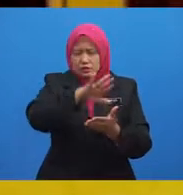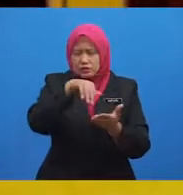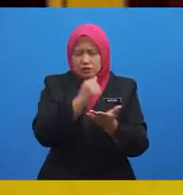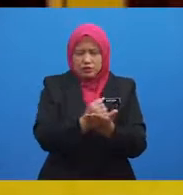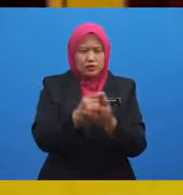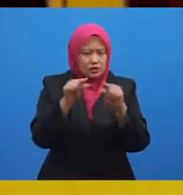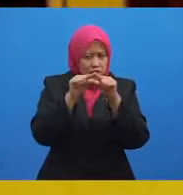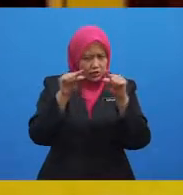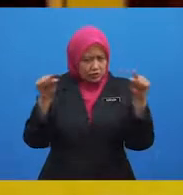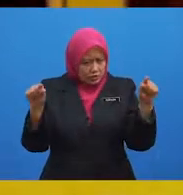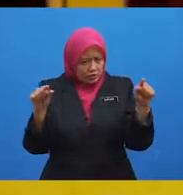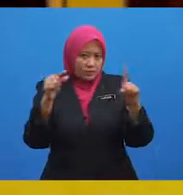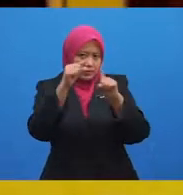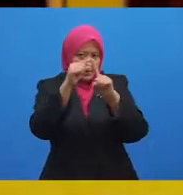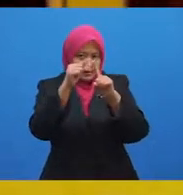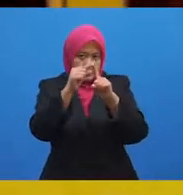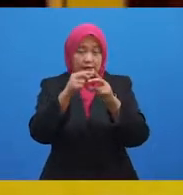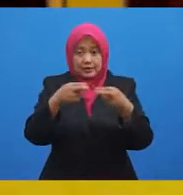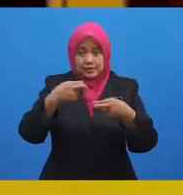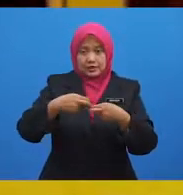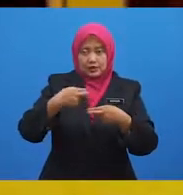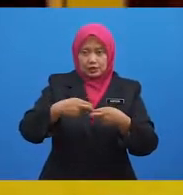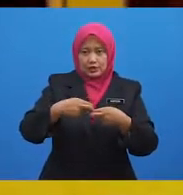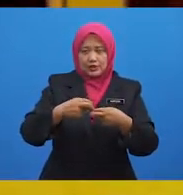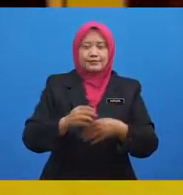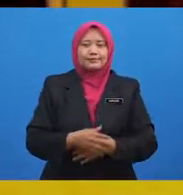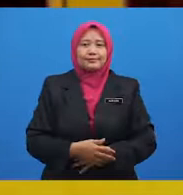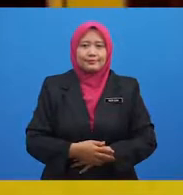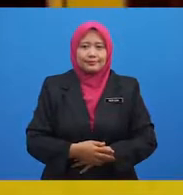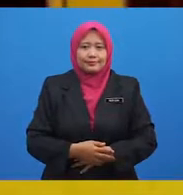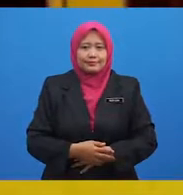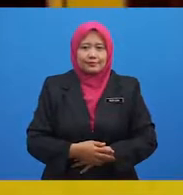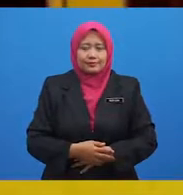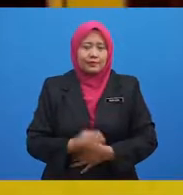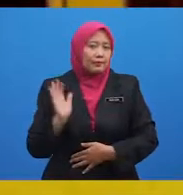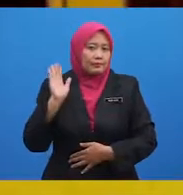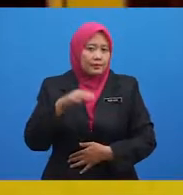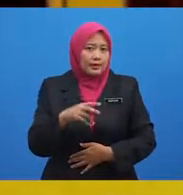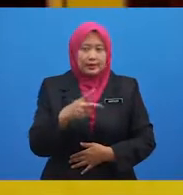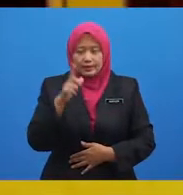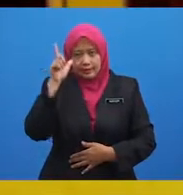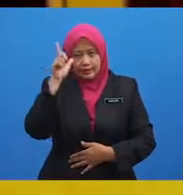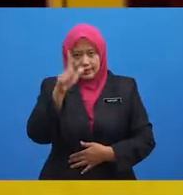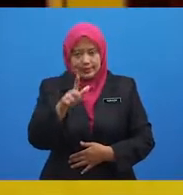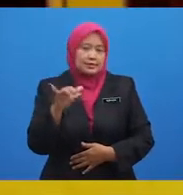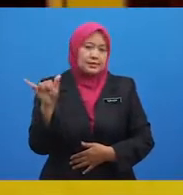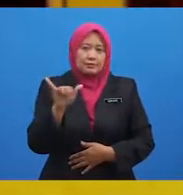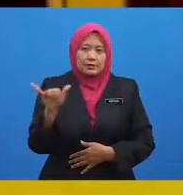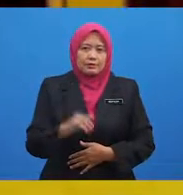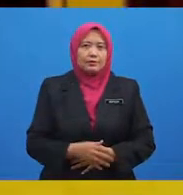yang dianggap sukar dan tidak difahami dalam seloka itu tadi. Mari kita lihat bersama-sama.